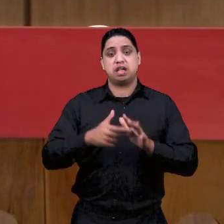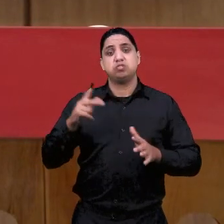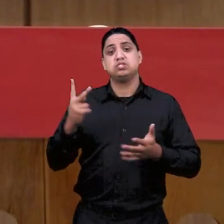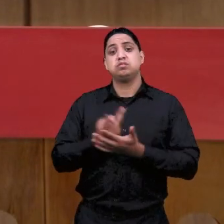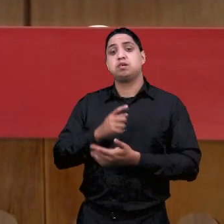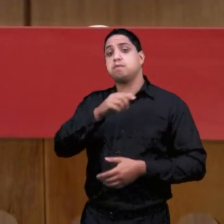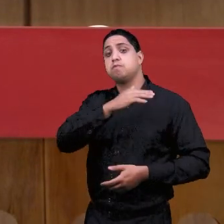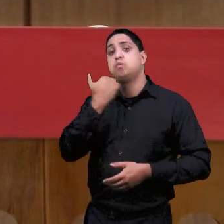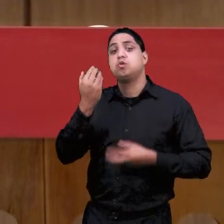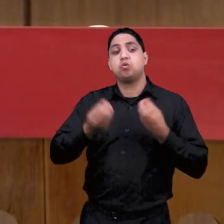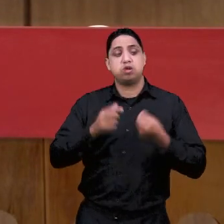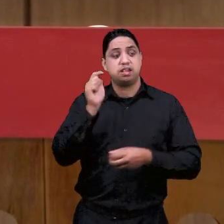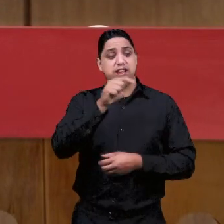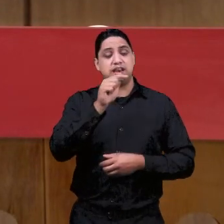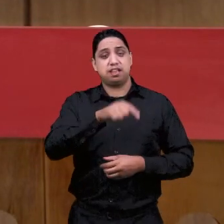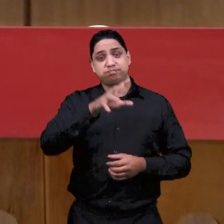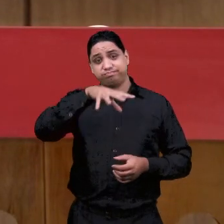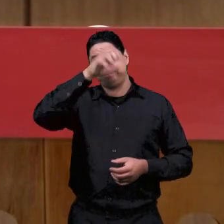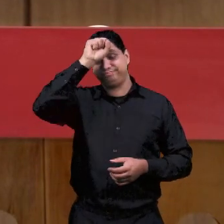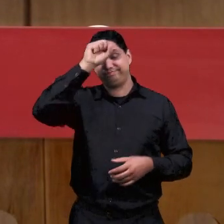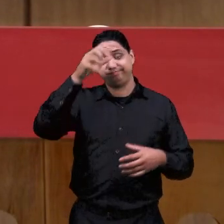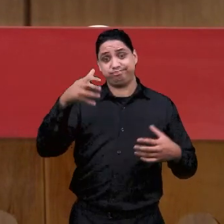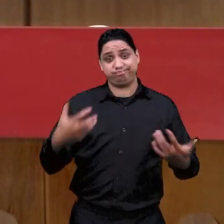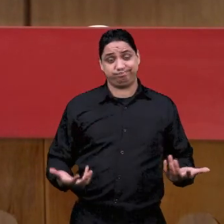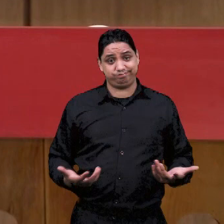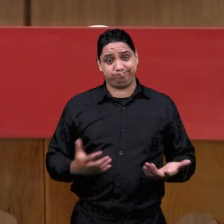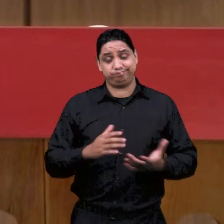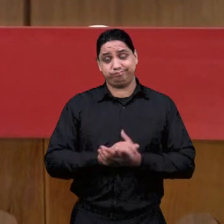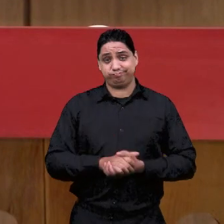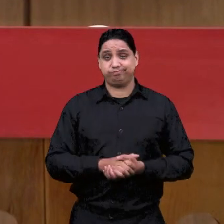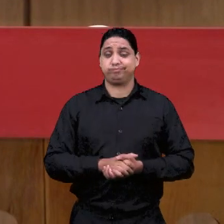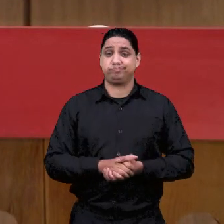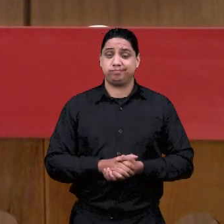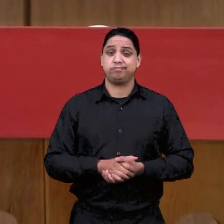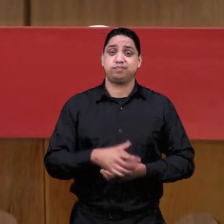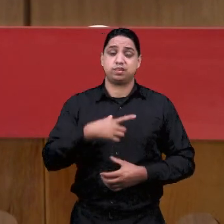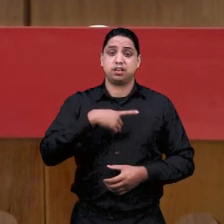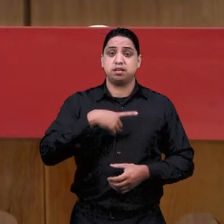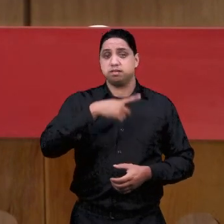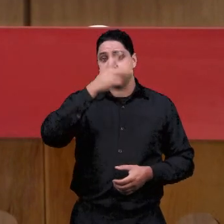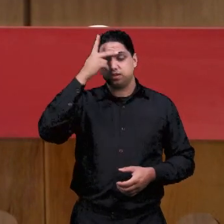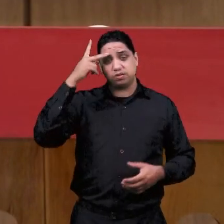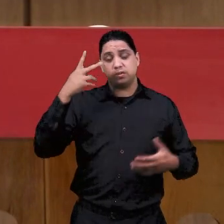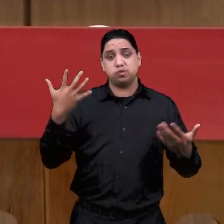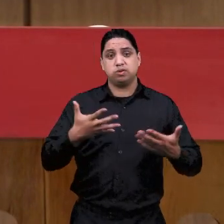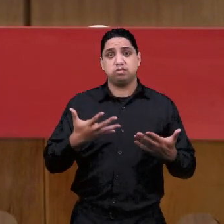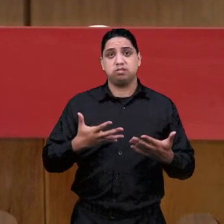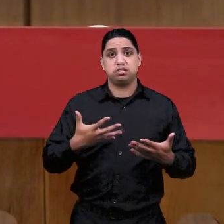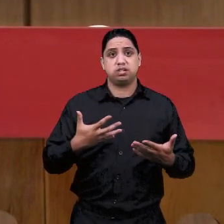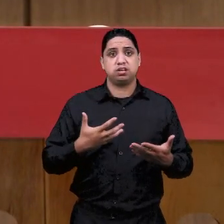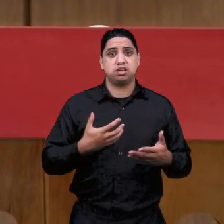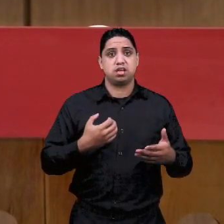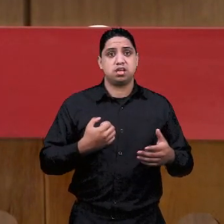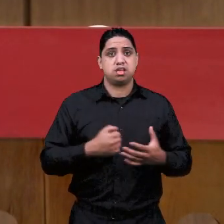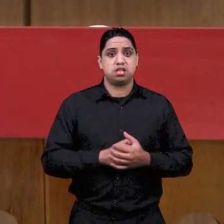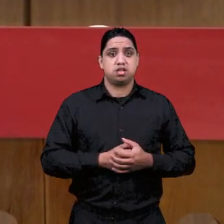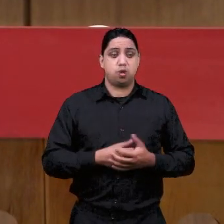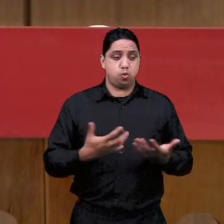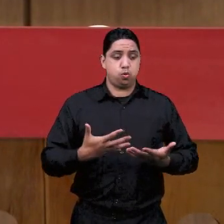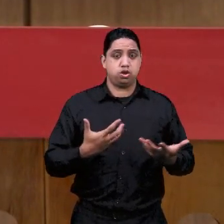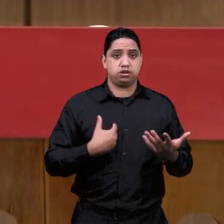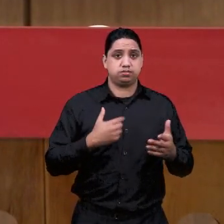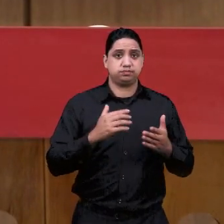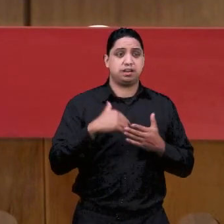bras de la sorcière. Et nous avons des personnes ici qui quittent l'œuvre en train de consulter la